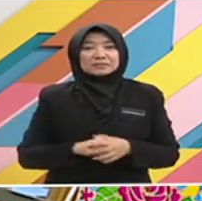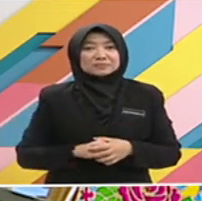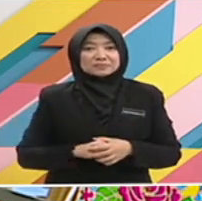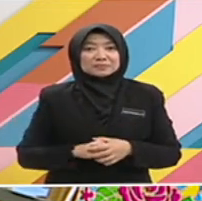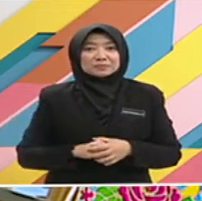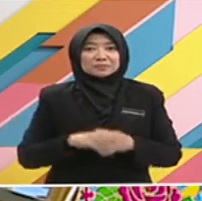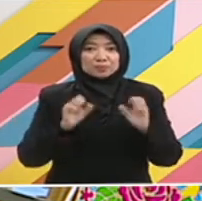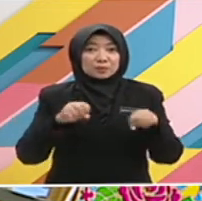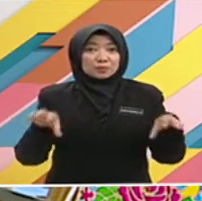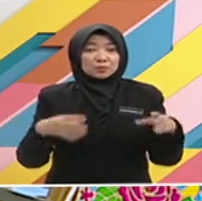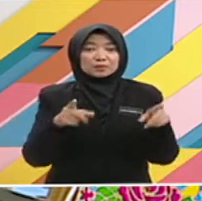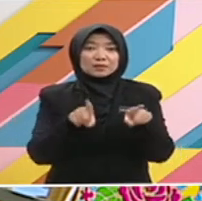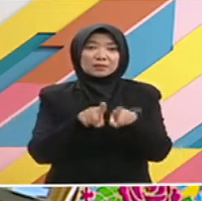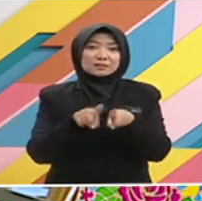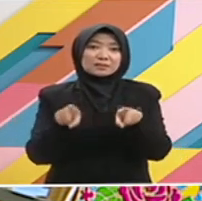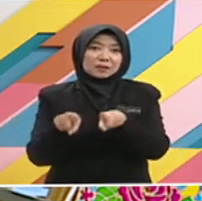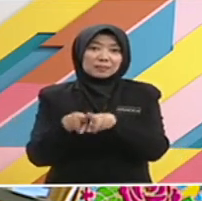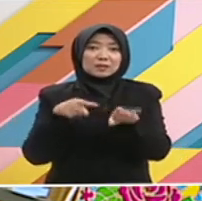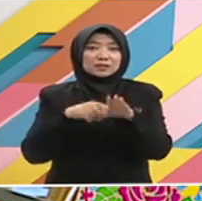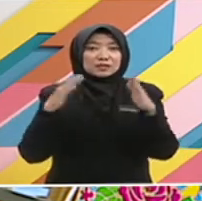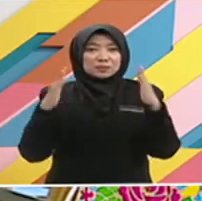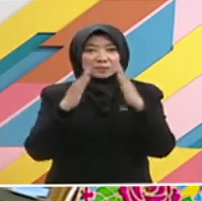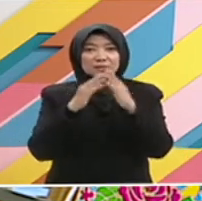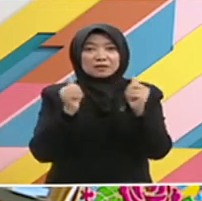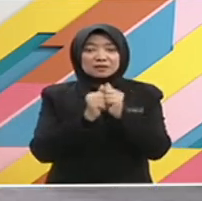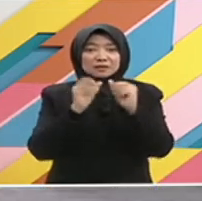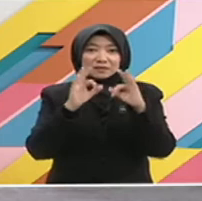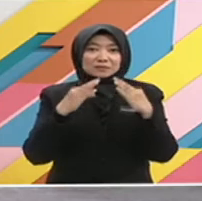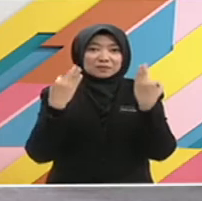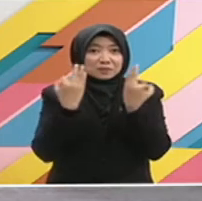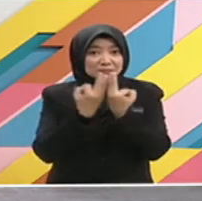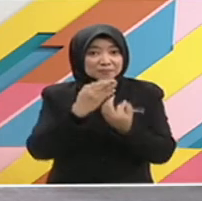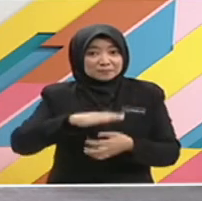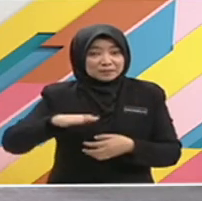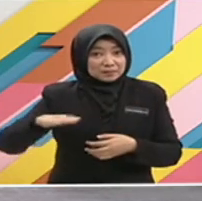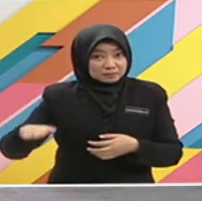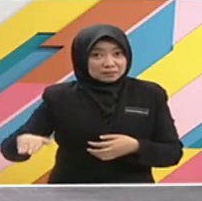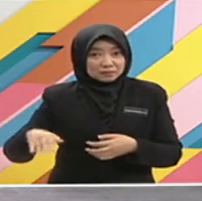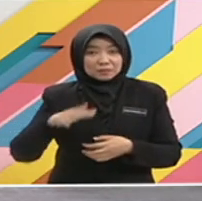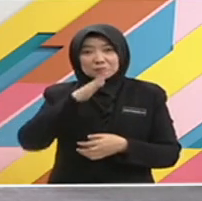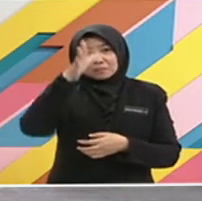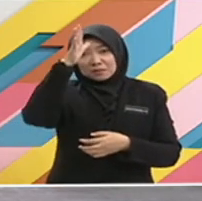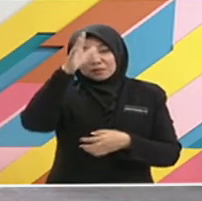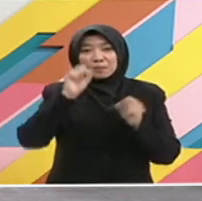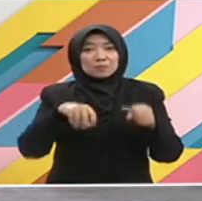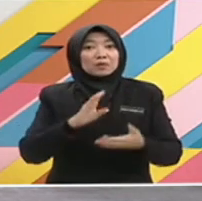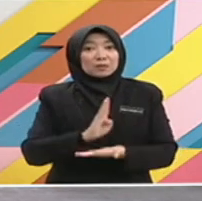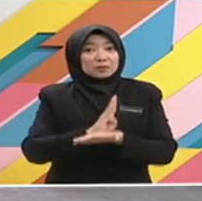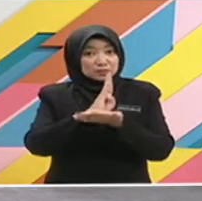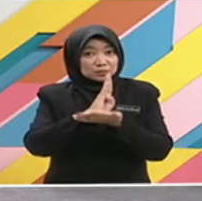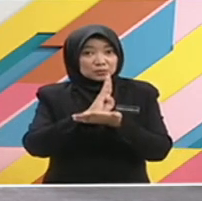Boleh buat sama-sama di rumah dengan adik-adik. Ya, keluarga. Ibu bapa boleh bantu. Boleh, boleh. Kan, adik-adik